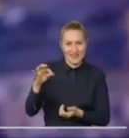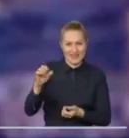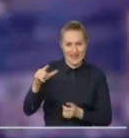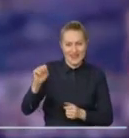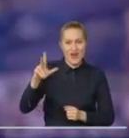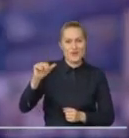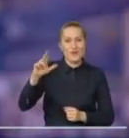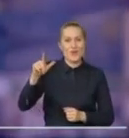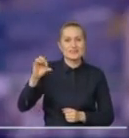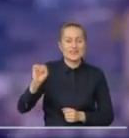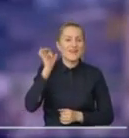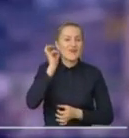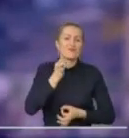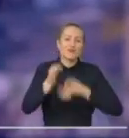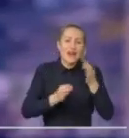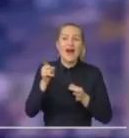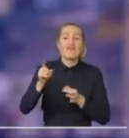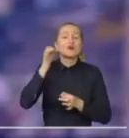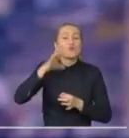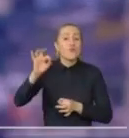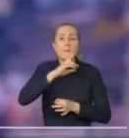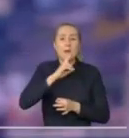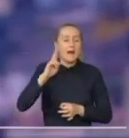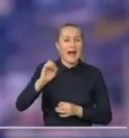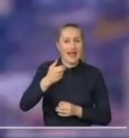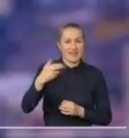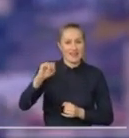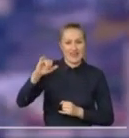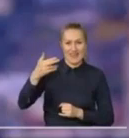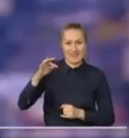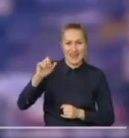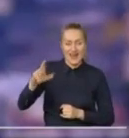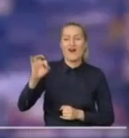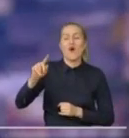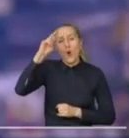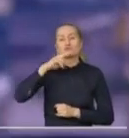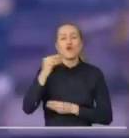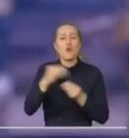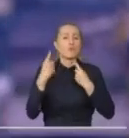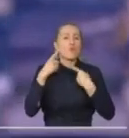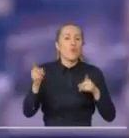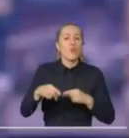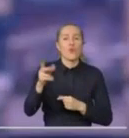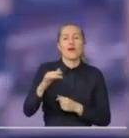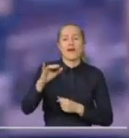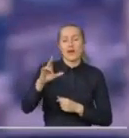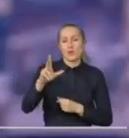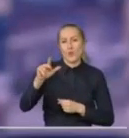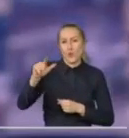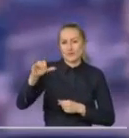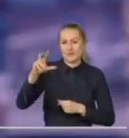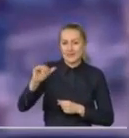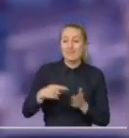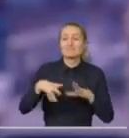i producentka muzyczna. Jest córką piosenkarki Anny Jantar i kompozytora Jarosława Kukulskiego. Karierę rozpoczęła w połowie lat 80.